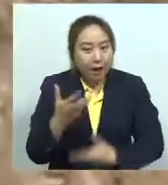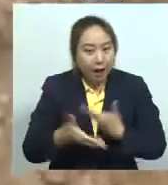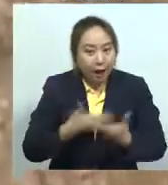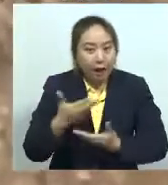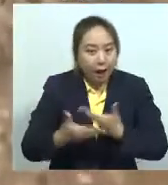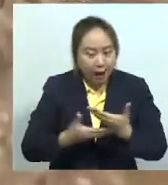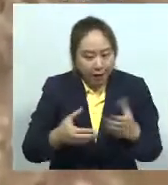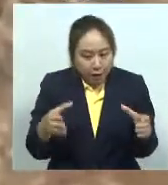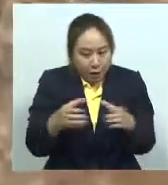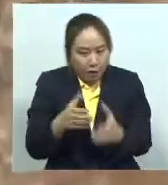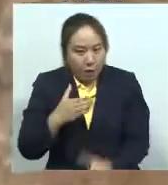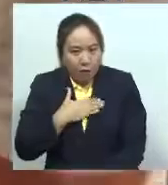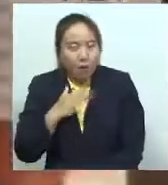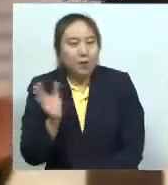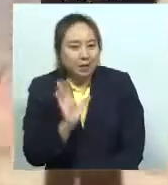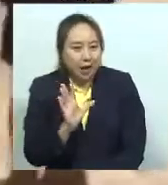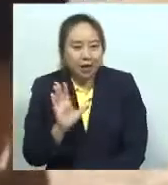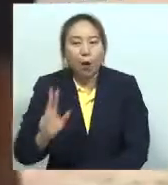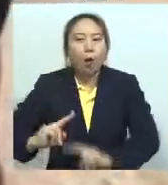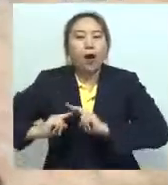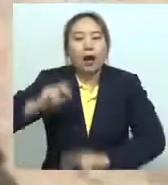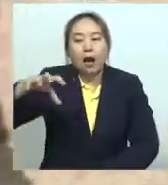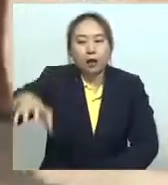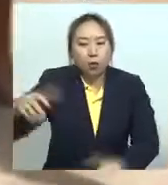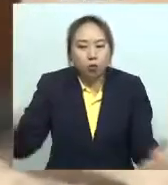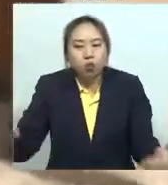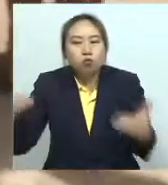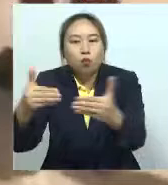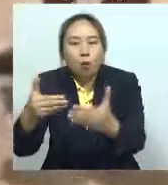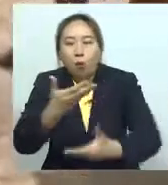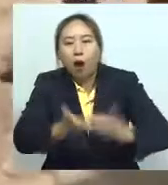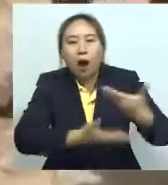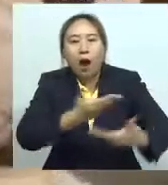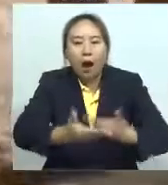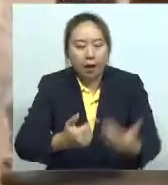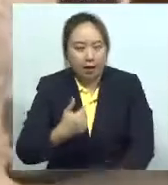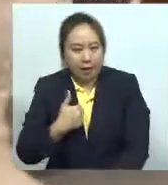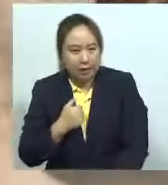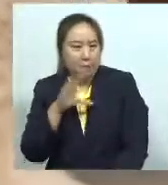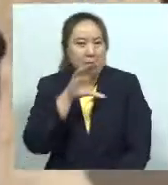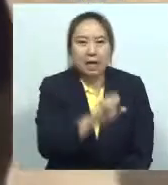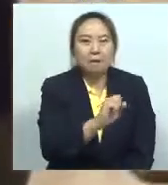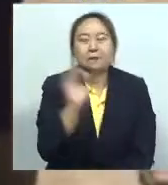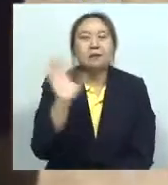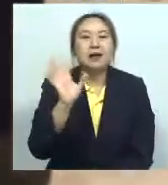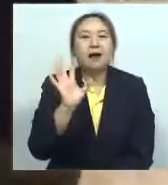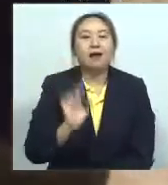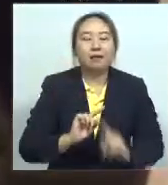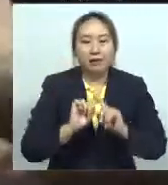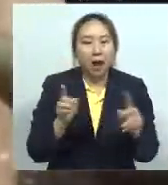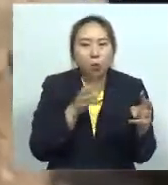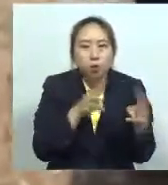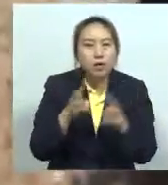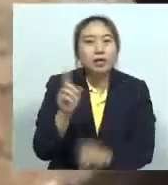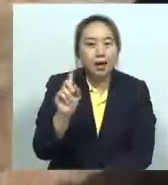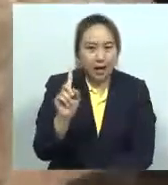ให้กับสหกรณ์ด้วยเป็นการขายให้กับภาคเอกชนทางสหกรณ์ไม่สามารถที่จะไปดำเนินการเอาผิดได้แต่วิธีการก็คือว่าอ